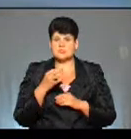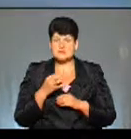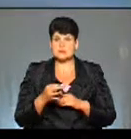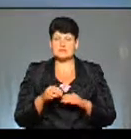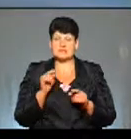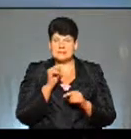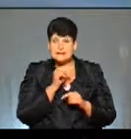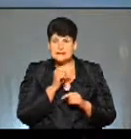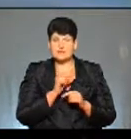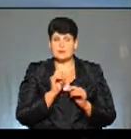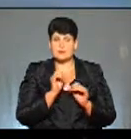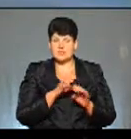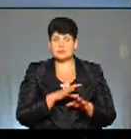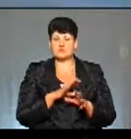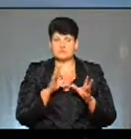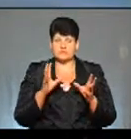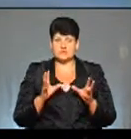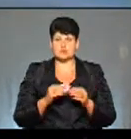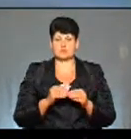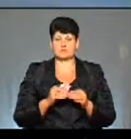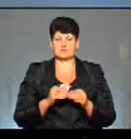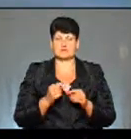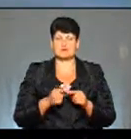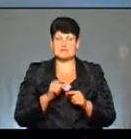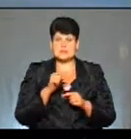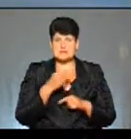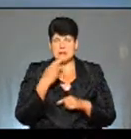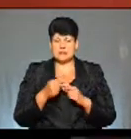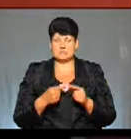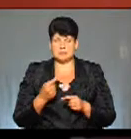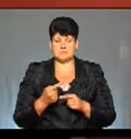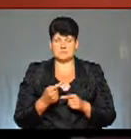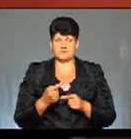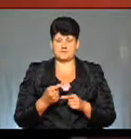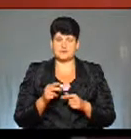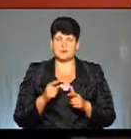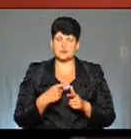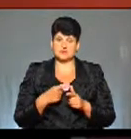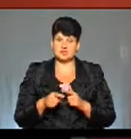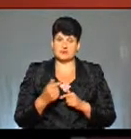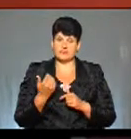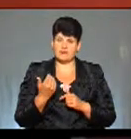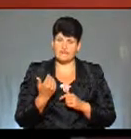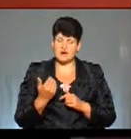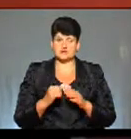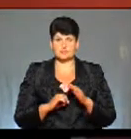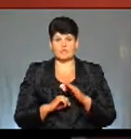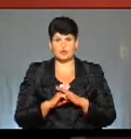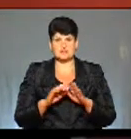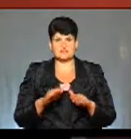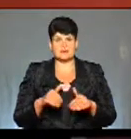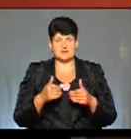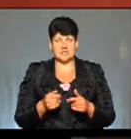них покладено в цілому, от, власне, якраз ця адаптація людей. Безпосередньо, чи ваш фонд звертається